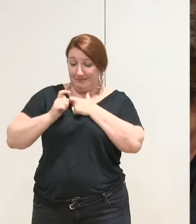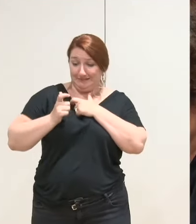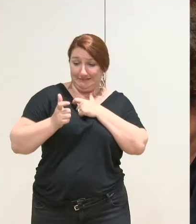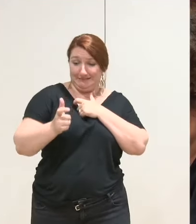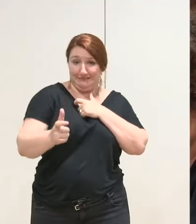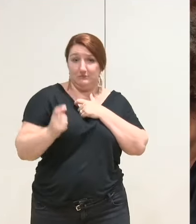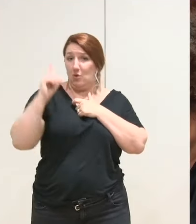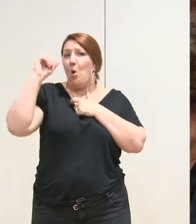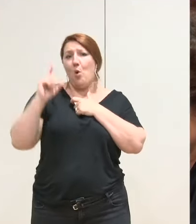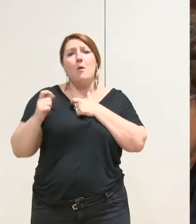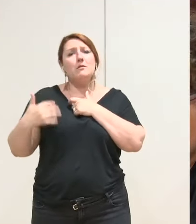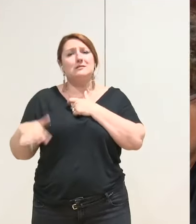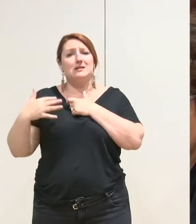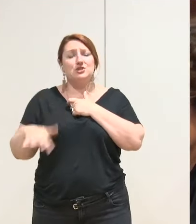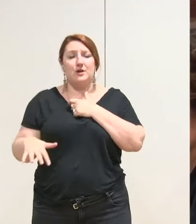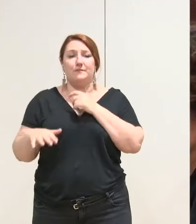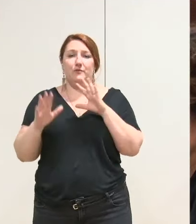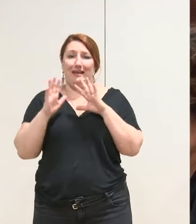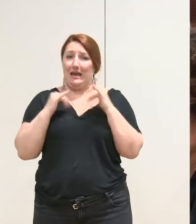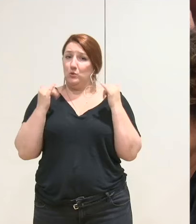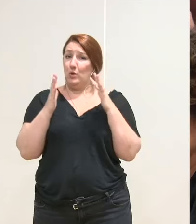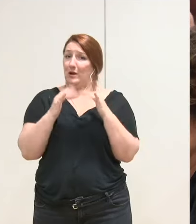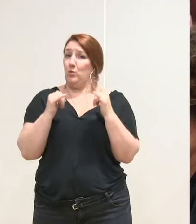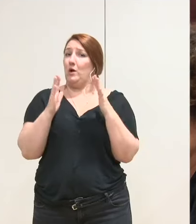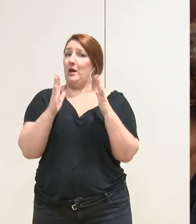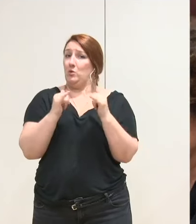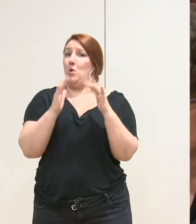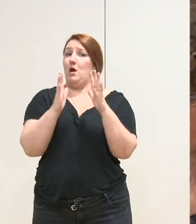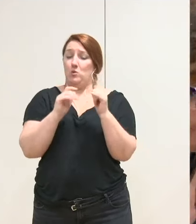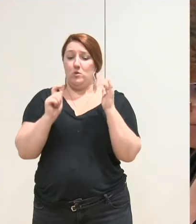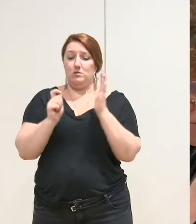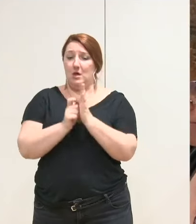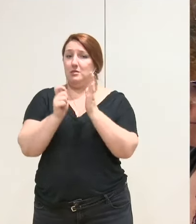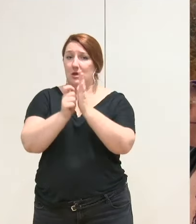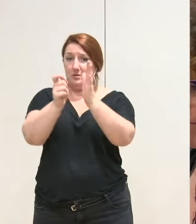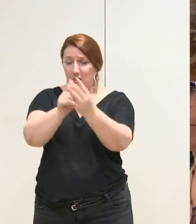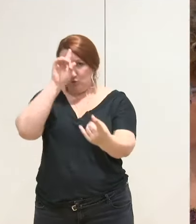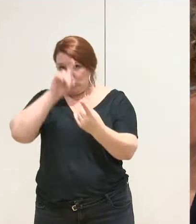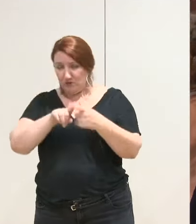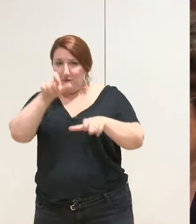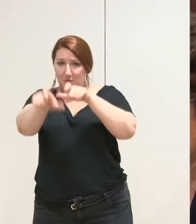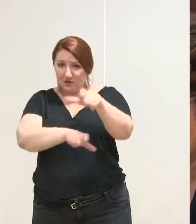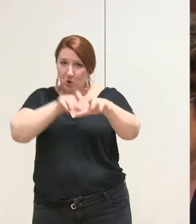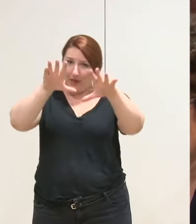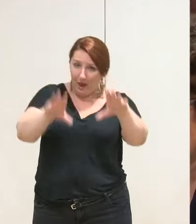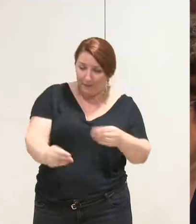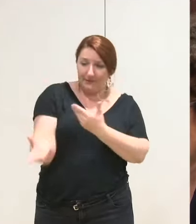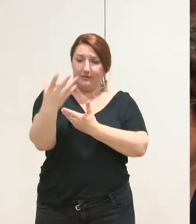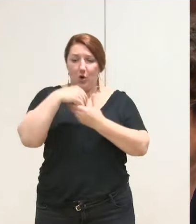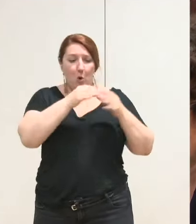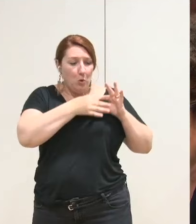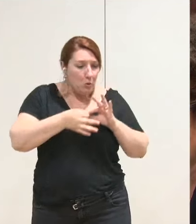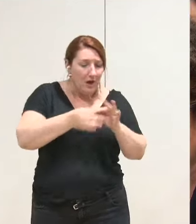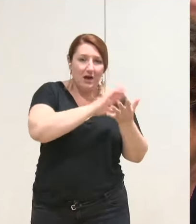engagé avec un cycle de réunion visant à associer les les habitants les unions de quartier les intervenants sur le quartier les